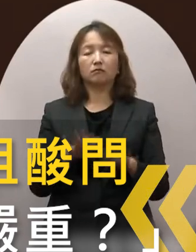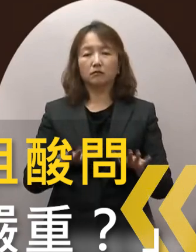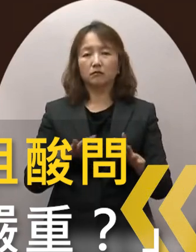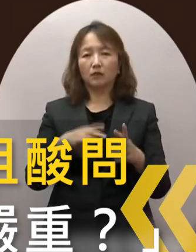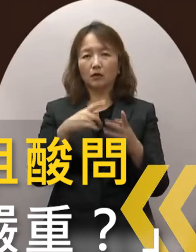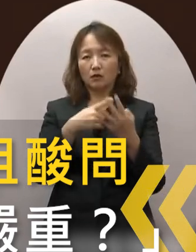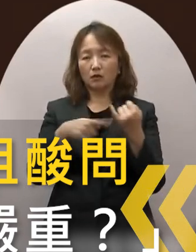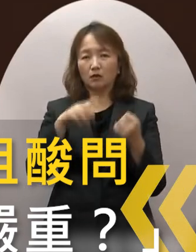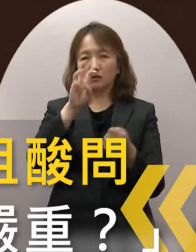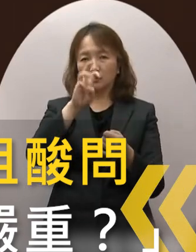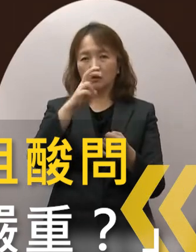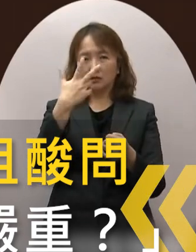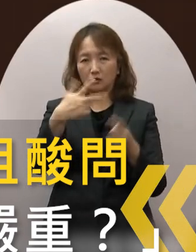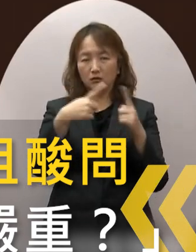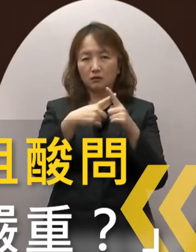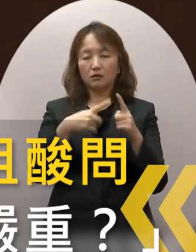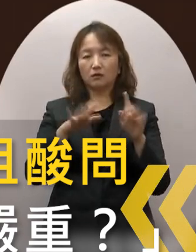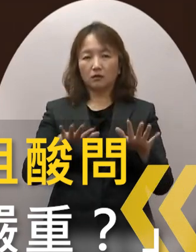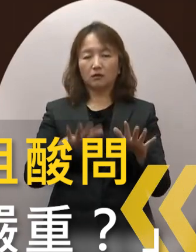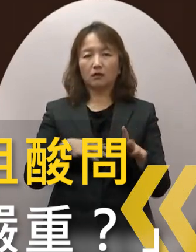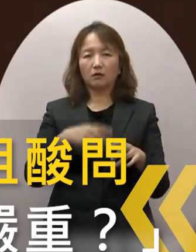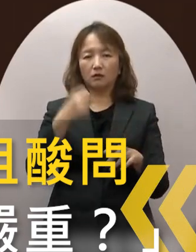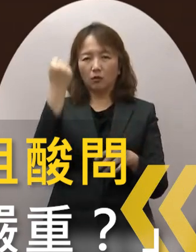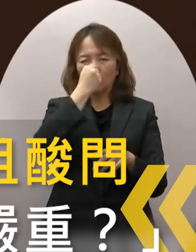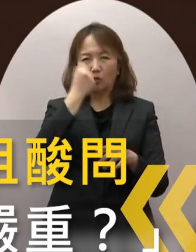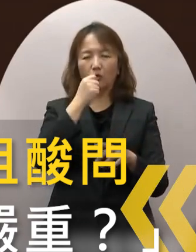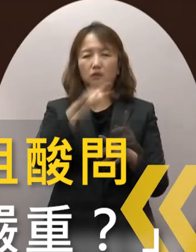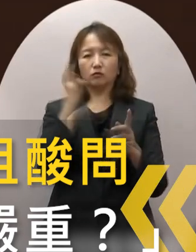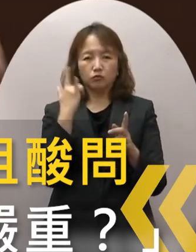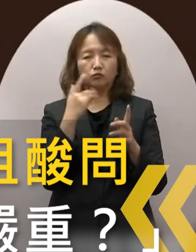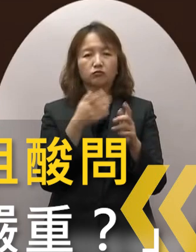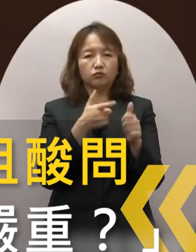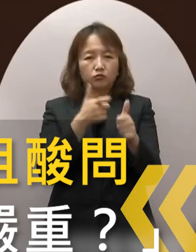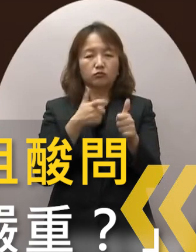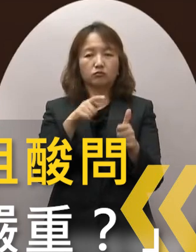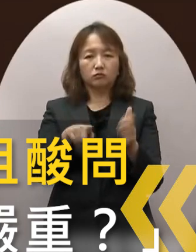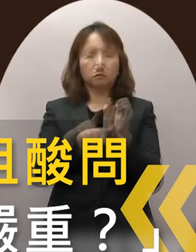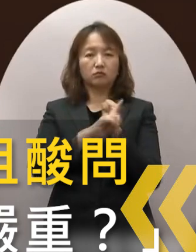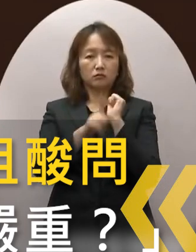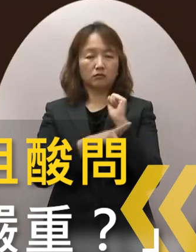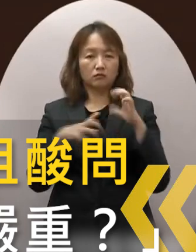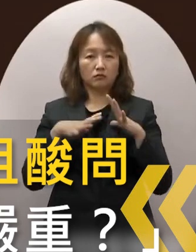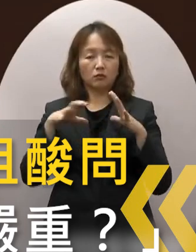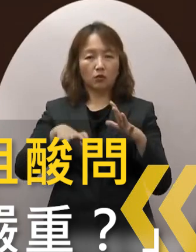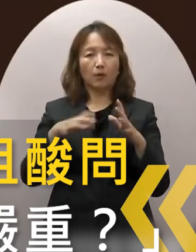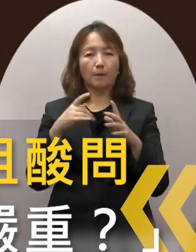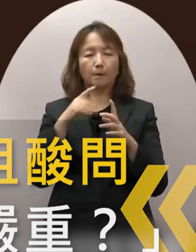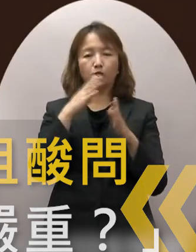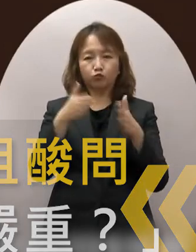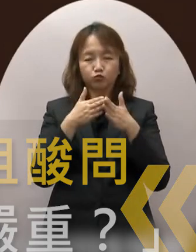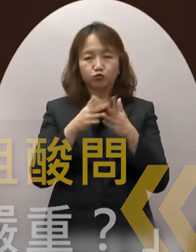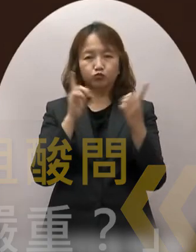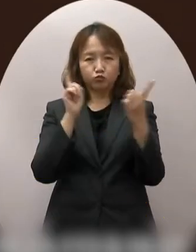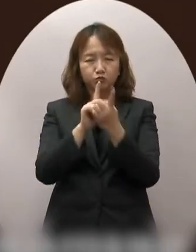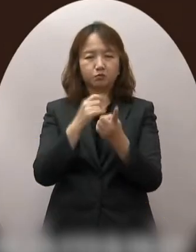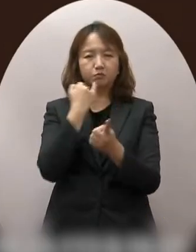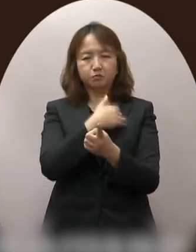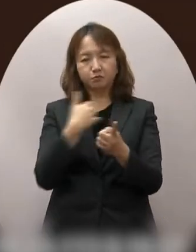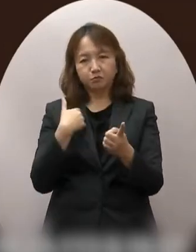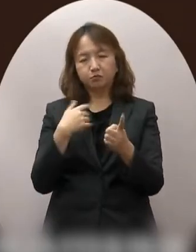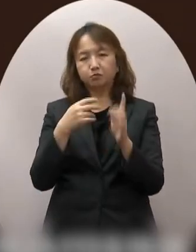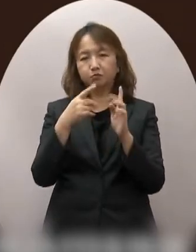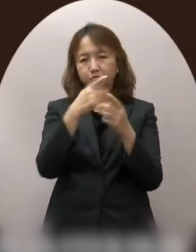有37位今天恶性重大的死囚，因为大法官即将面对可能